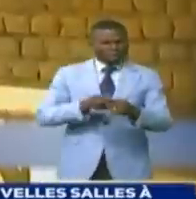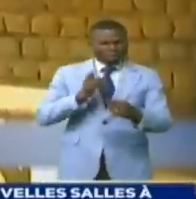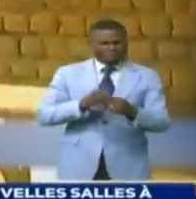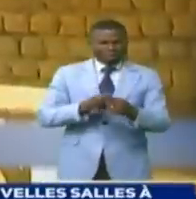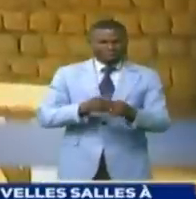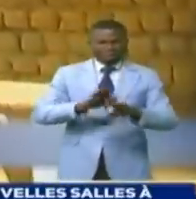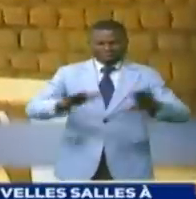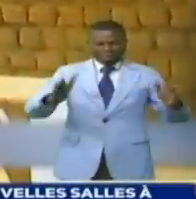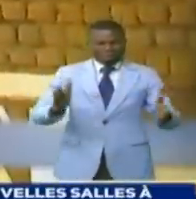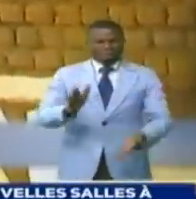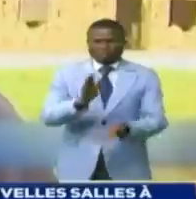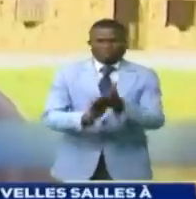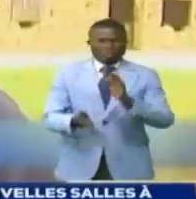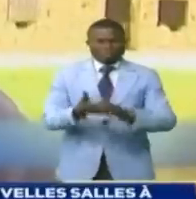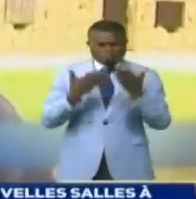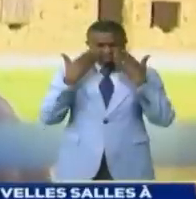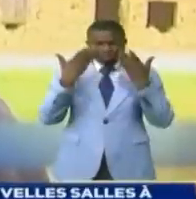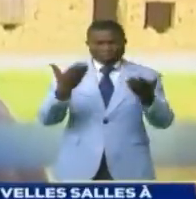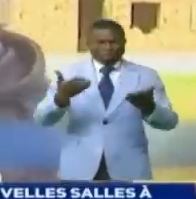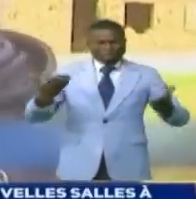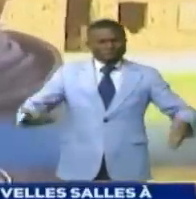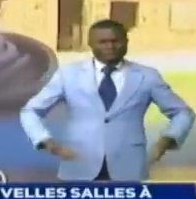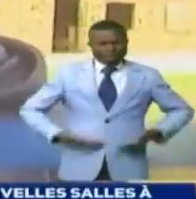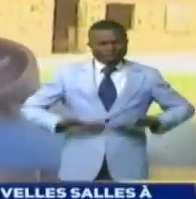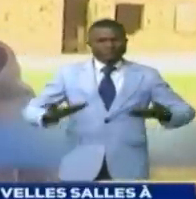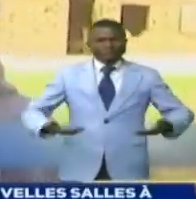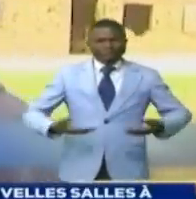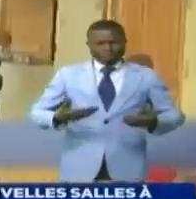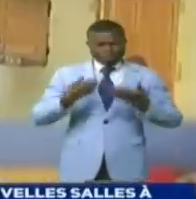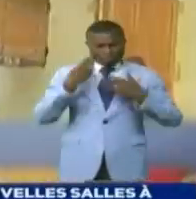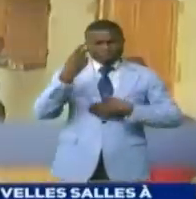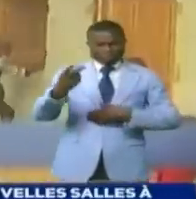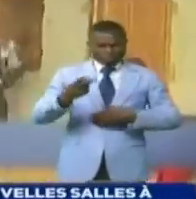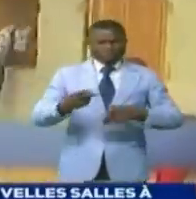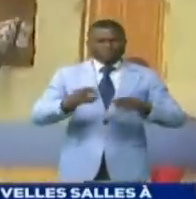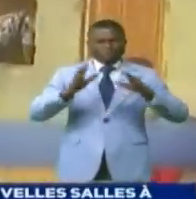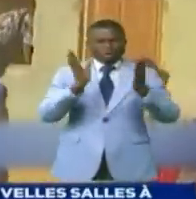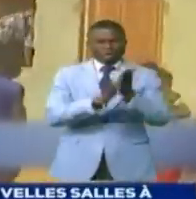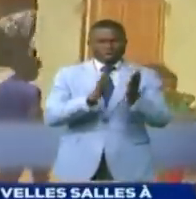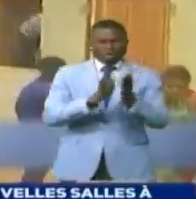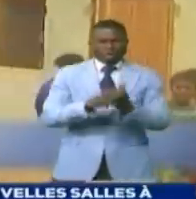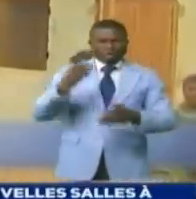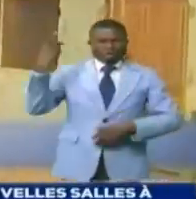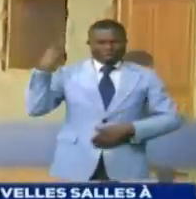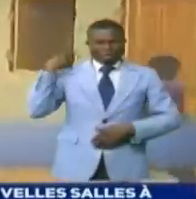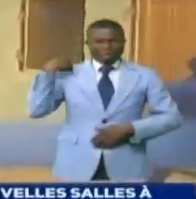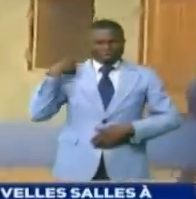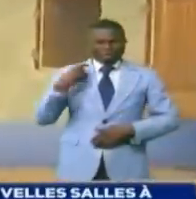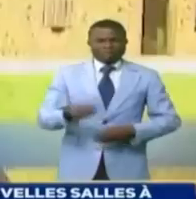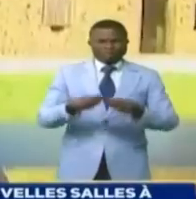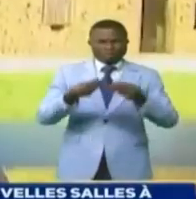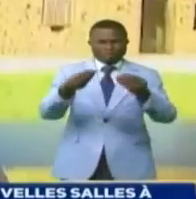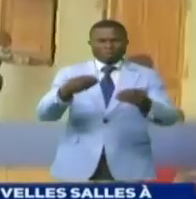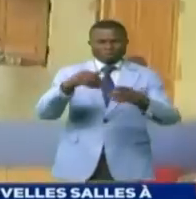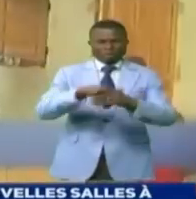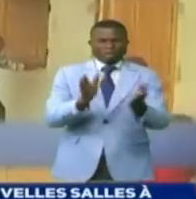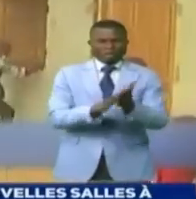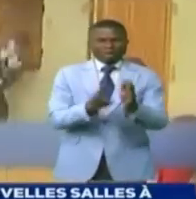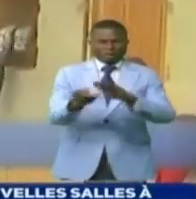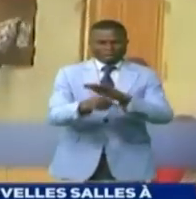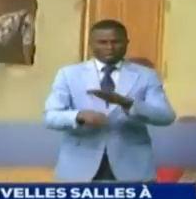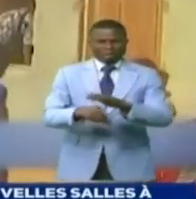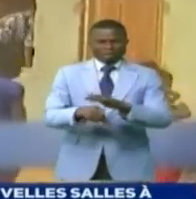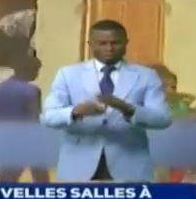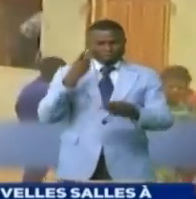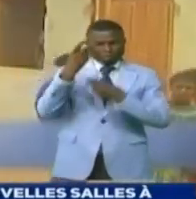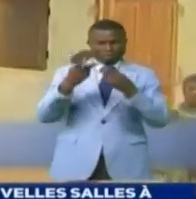avait pas de banc ici. Voilà, nous sommes dans la joie de voir des infrastructures que l'honorable Guilhem Panzou a posées dans ce milieu. Après